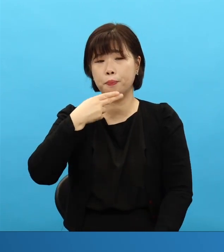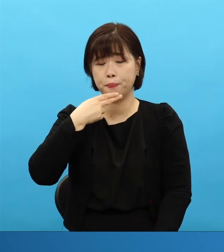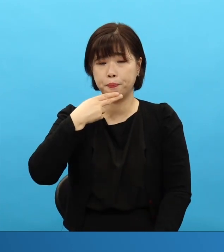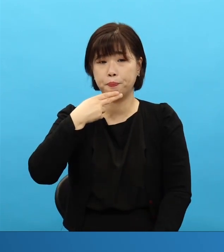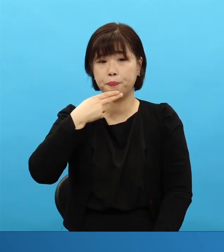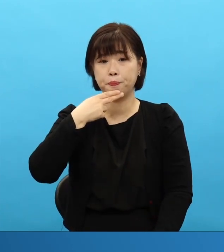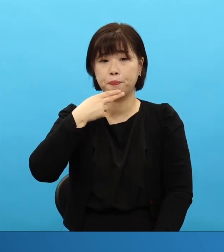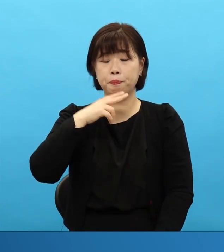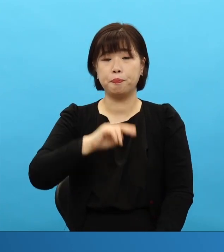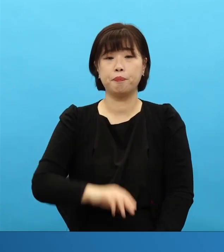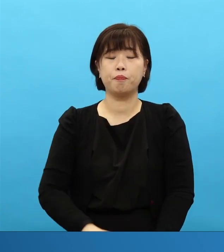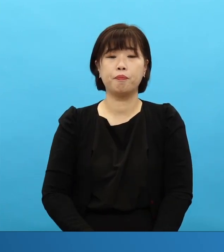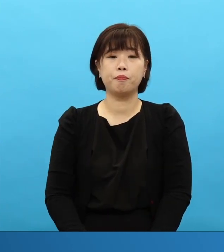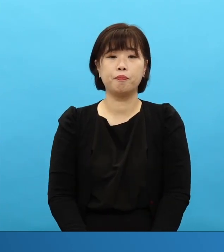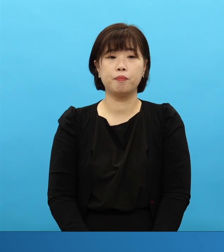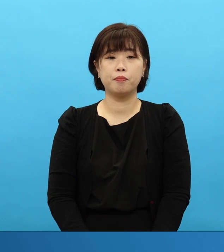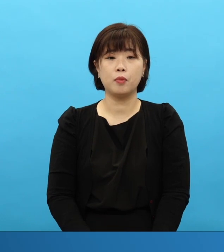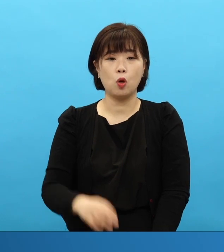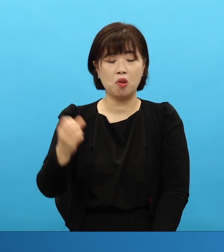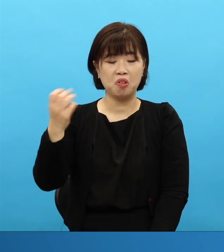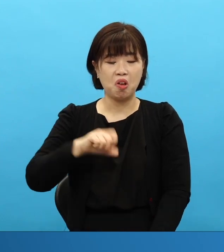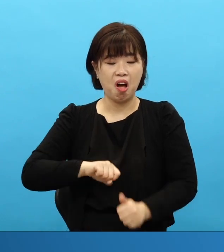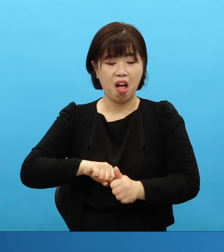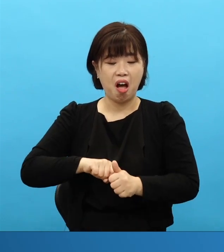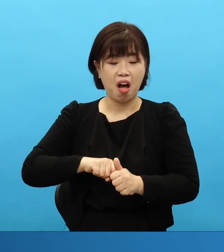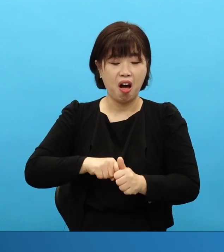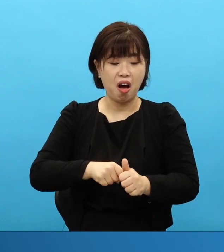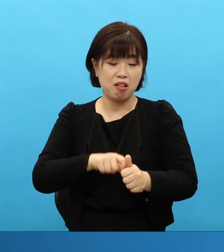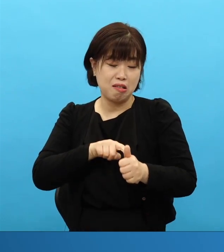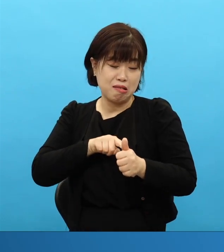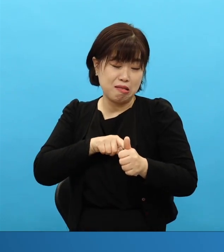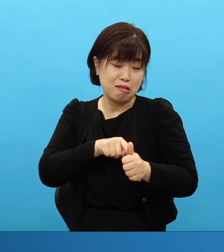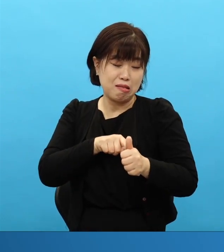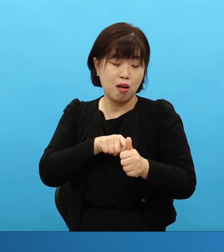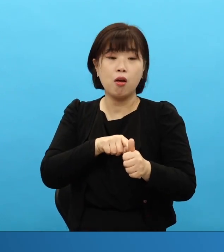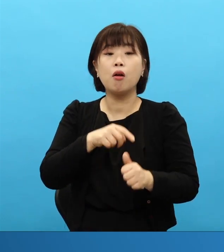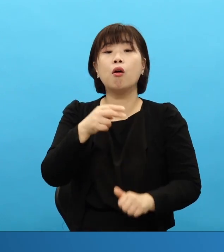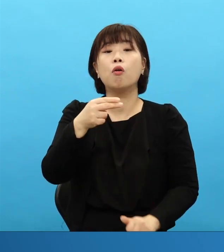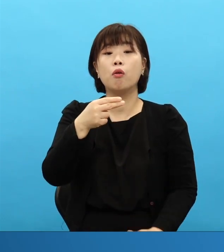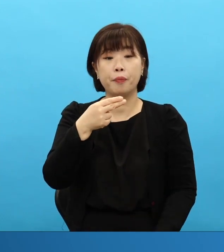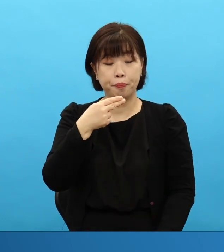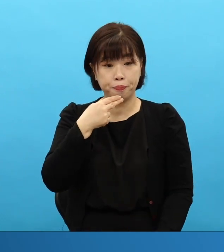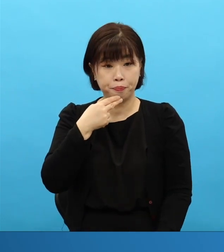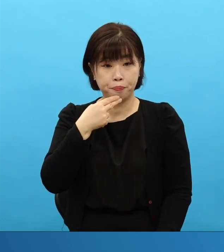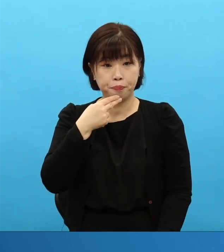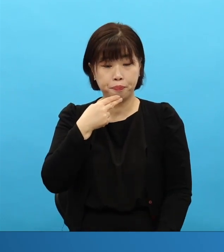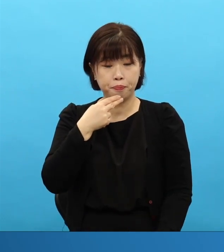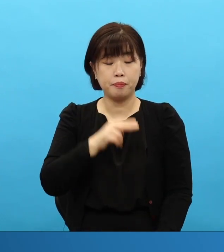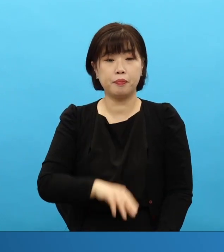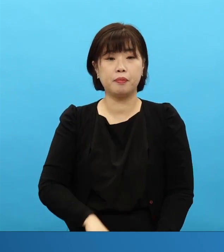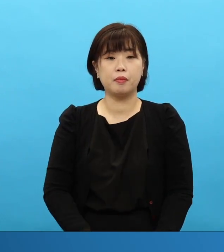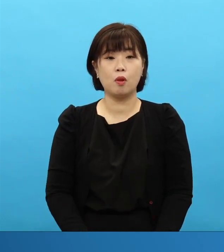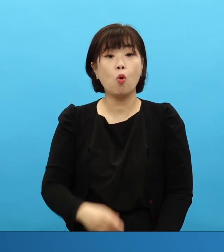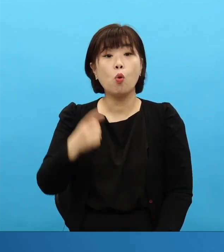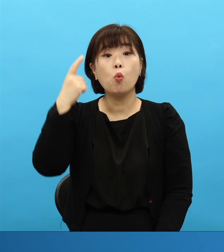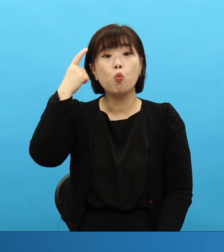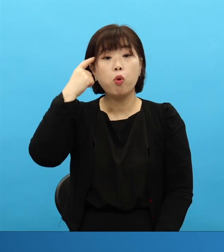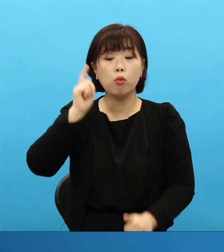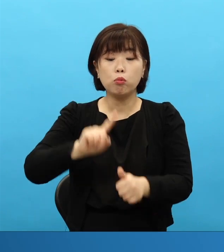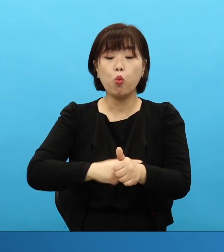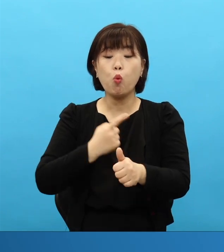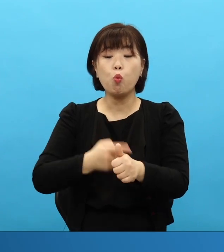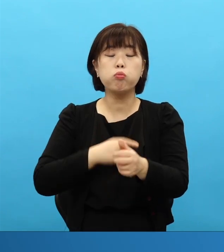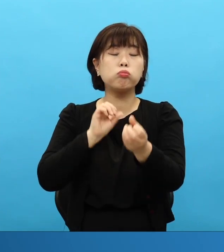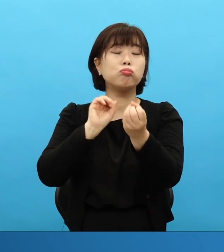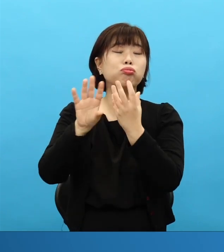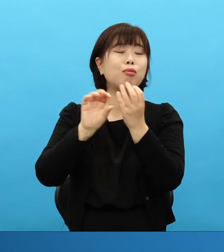God, they don't give up. 또 무리수 둘 필요가 없어요. There's no need to gather a multitude. 반드시 응답 오기 때문에 속으면